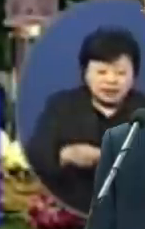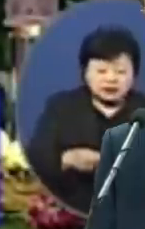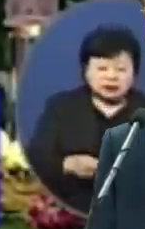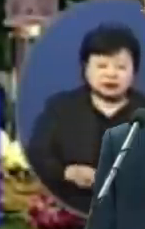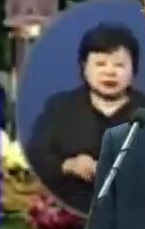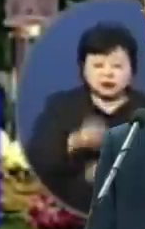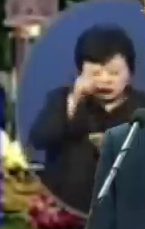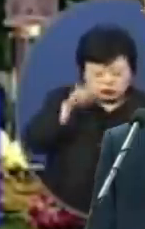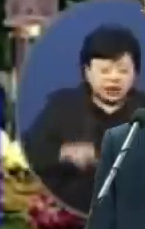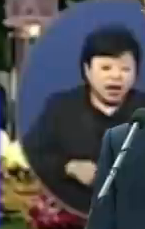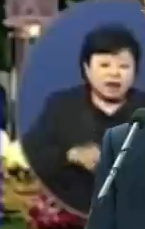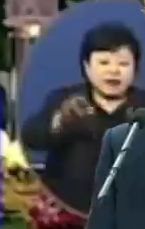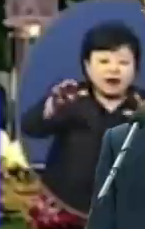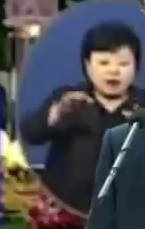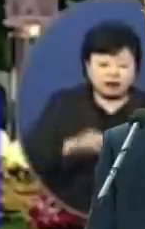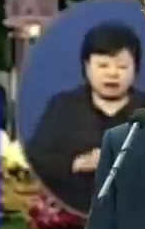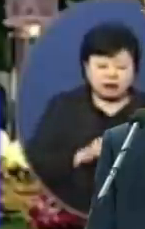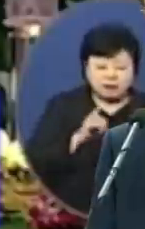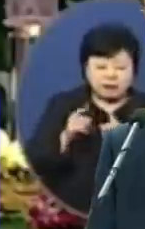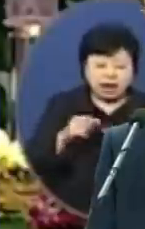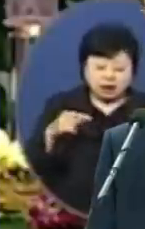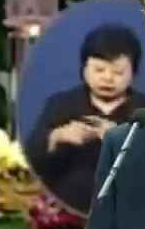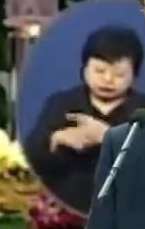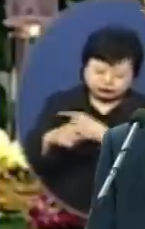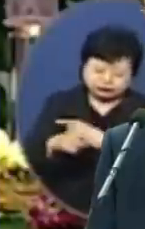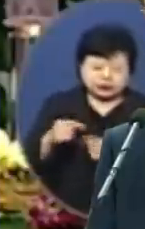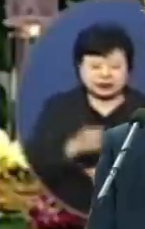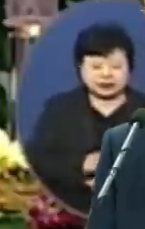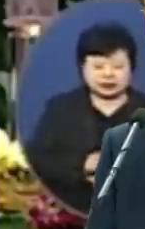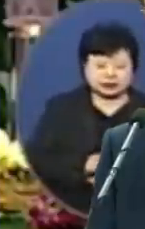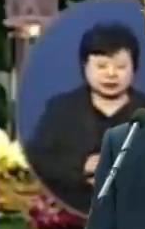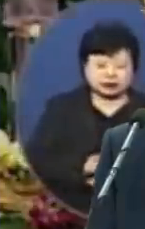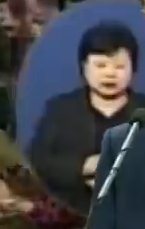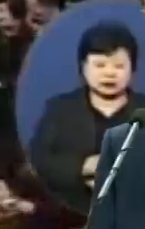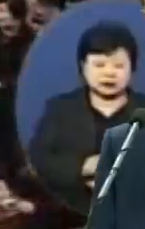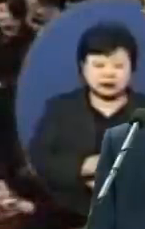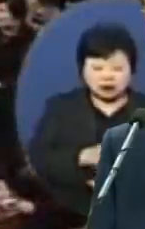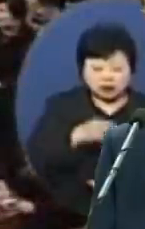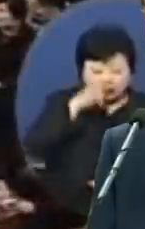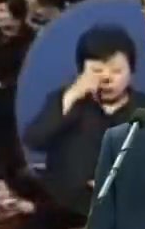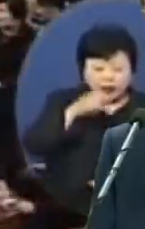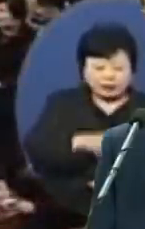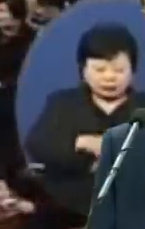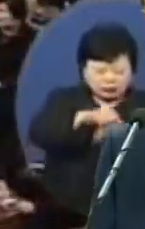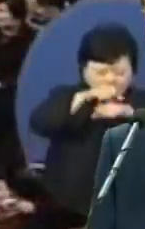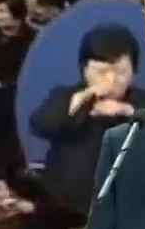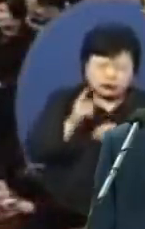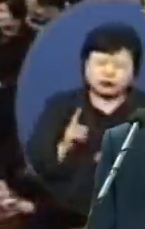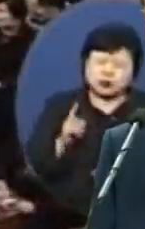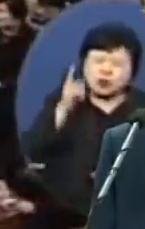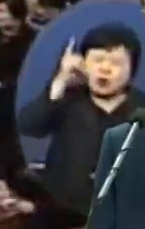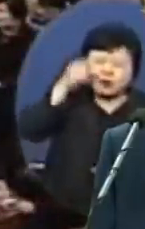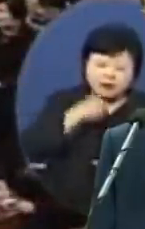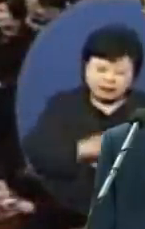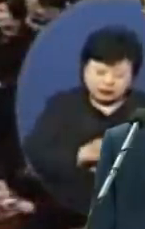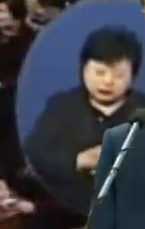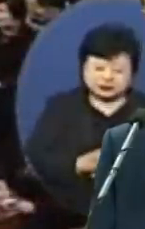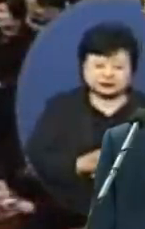온 주민에 흩으셨더라. 그들이 바벨탑을 지어 올라가는데 굉장히 높은 탑을 지어 올라갑니다.